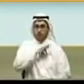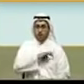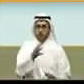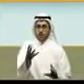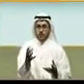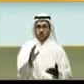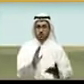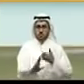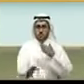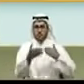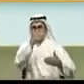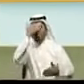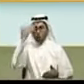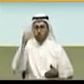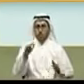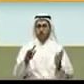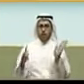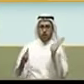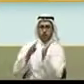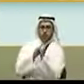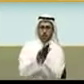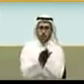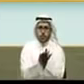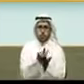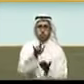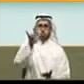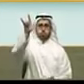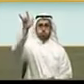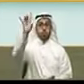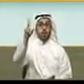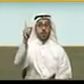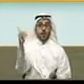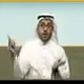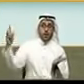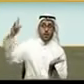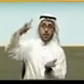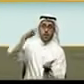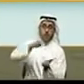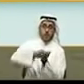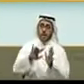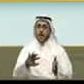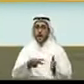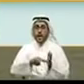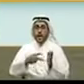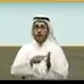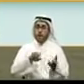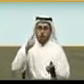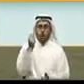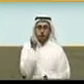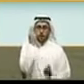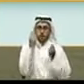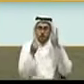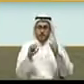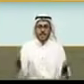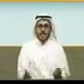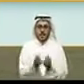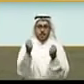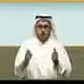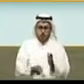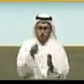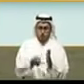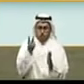وتدرب الطيارون على الإقلاع والهبوط في ظروف مختلفة، كما تدربوا على عمليات إخلاء الجنود. وشاركت في التدريبات